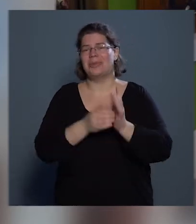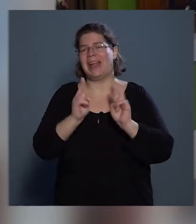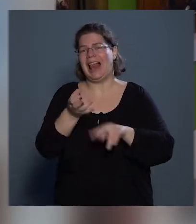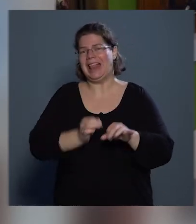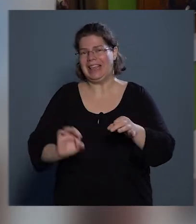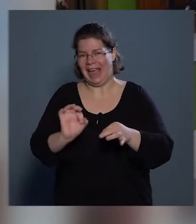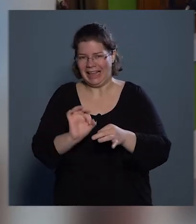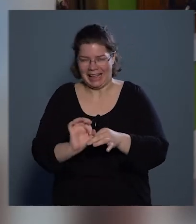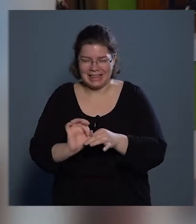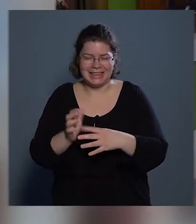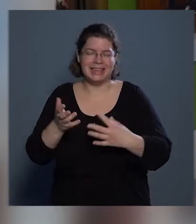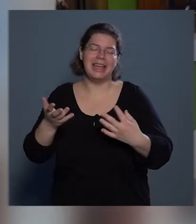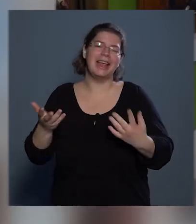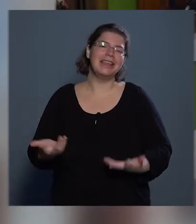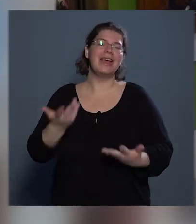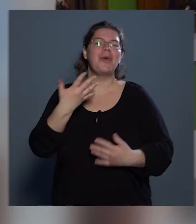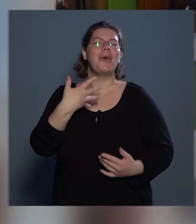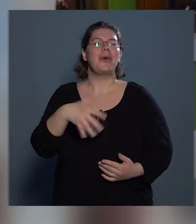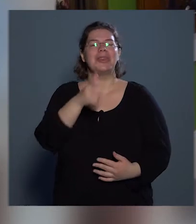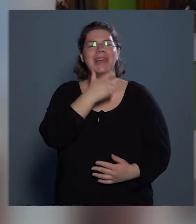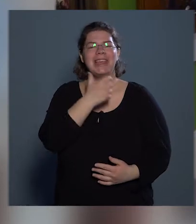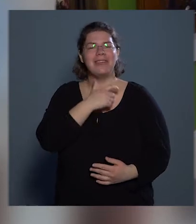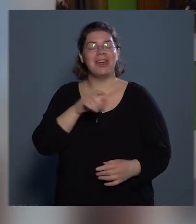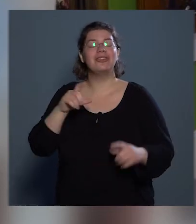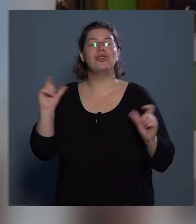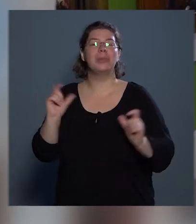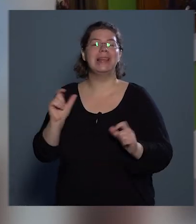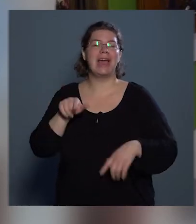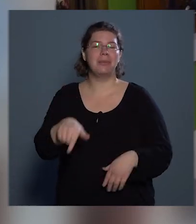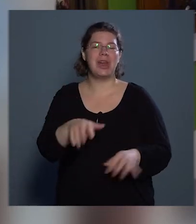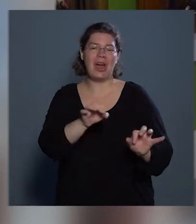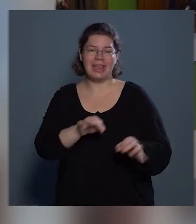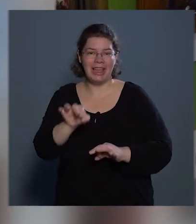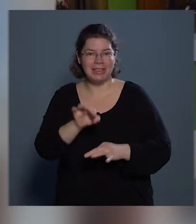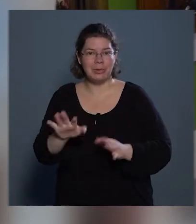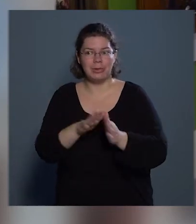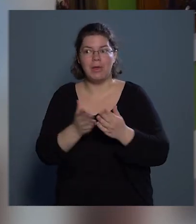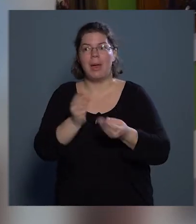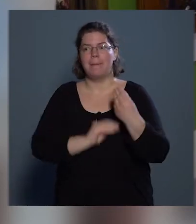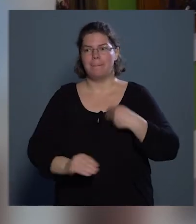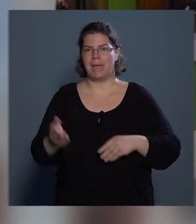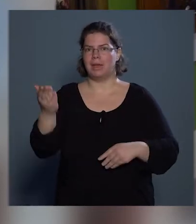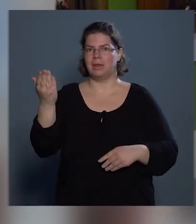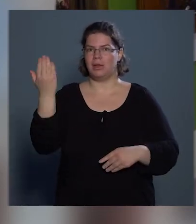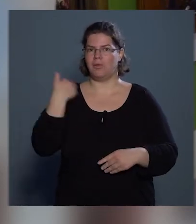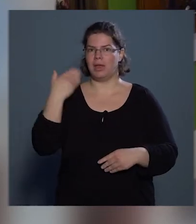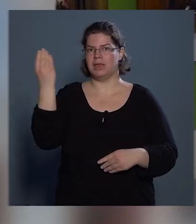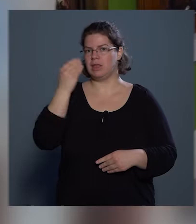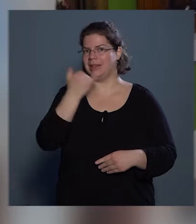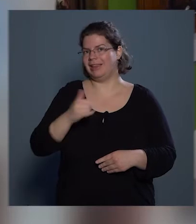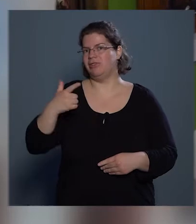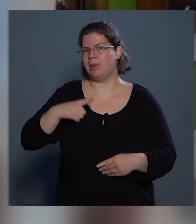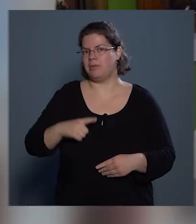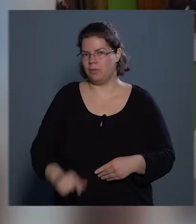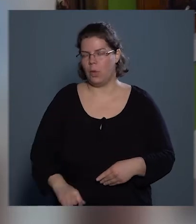egészíteni az 50 éves jubileumra készült könyvet, ugye, mert a jubileum tavalyi tanévben volt, tehát 19.